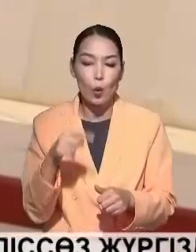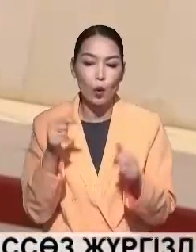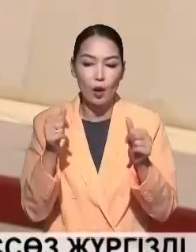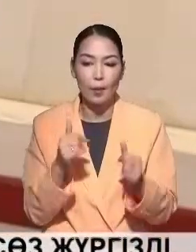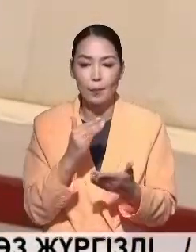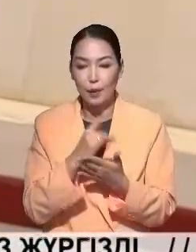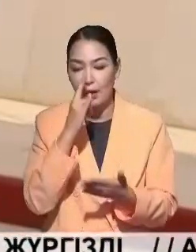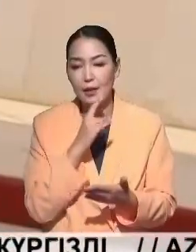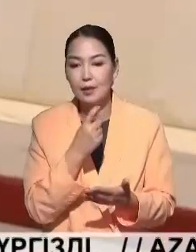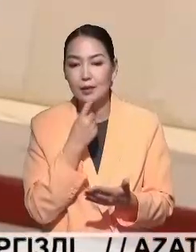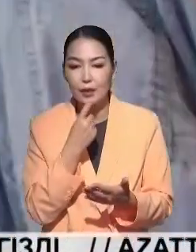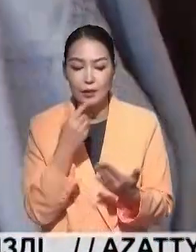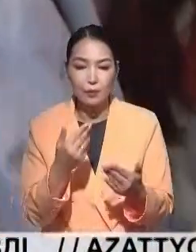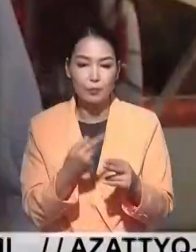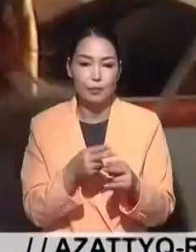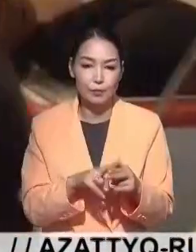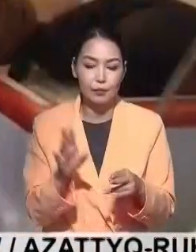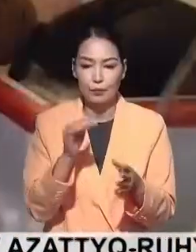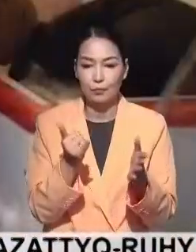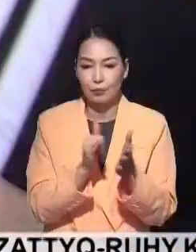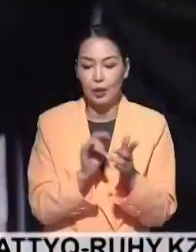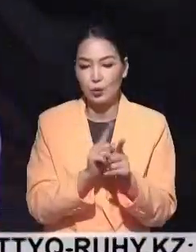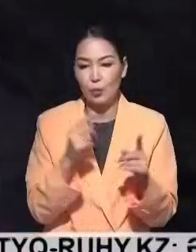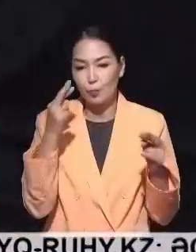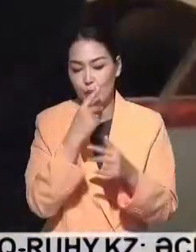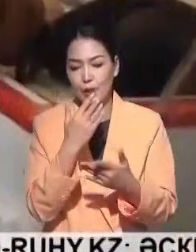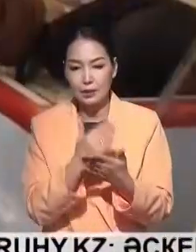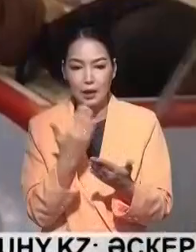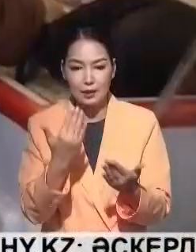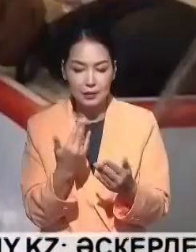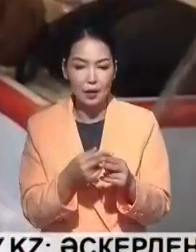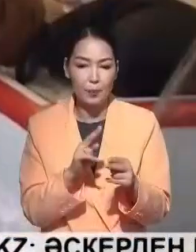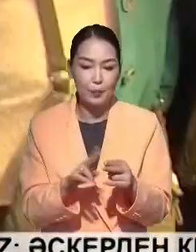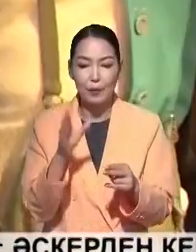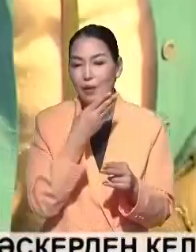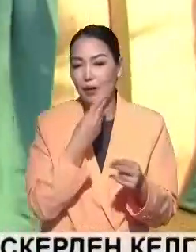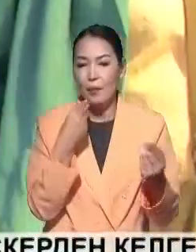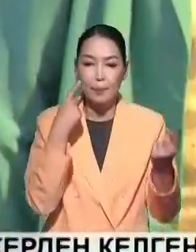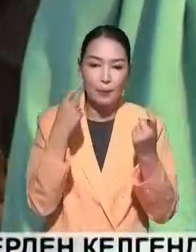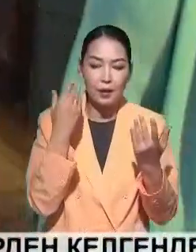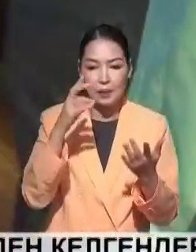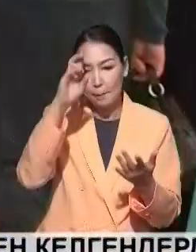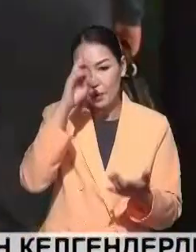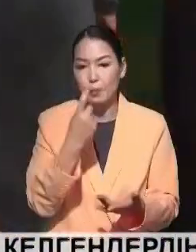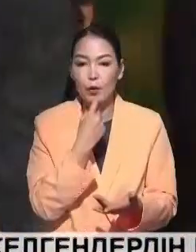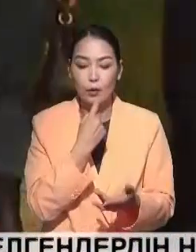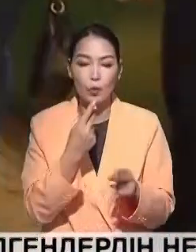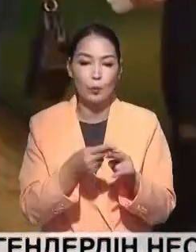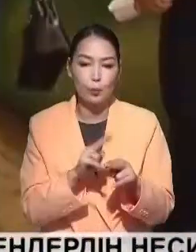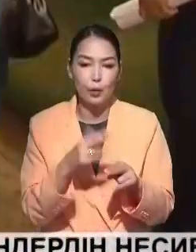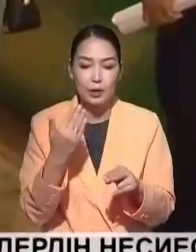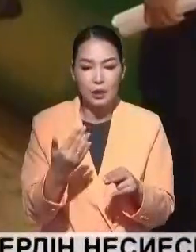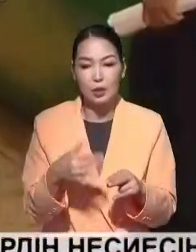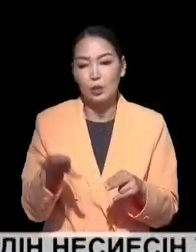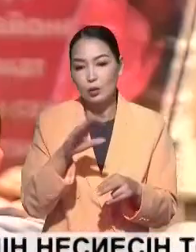тіліндегі нұсқасы болғанымен орналастыру реті дұрыс емес. Заңға сәйкес көрнекі ақпараттың барлық мәтіні мемлекеттік тілде сол жағына немесе